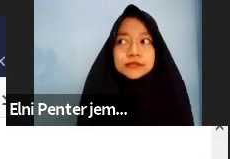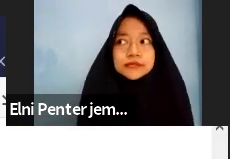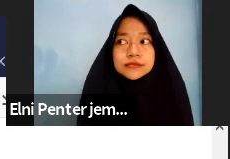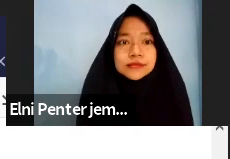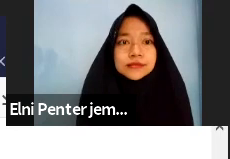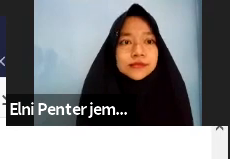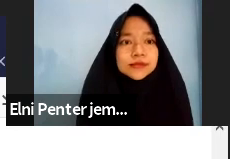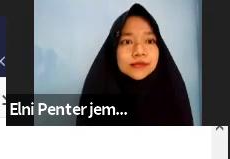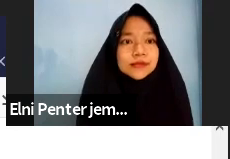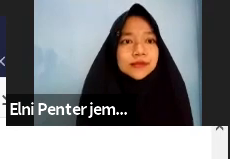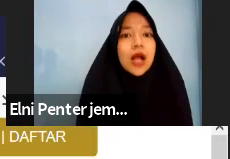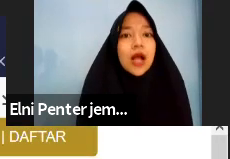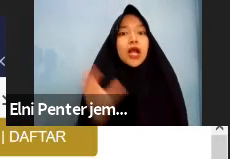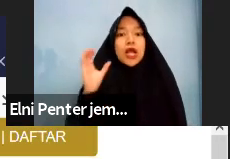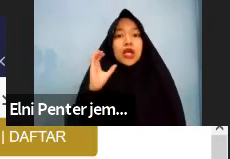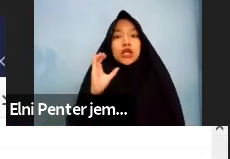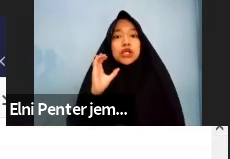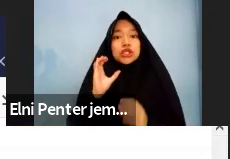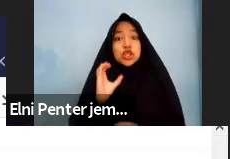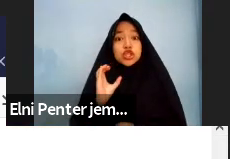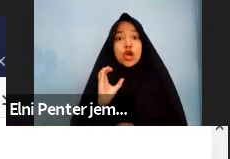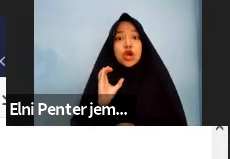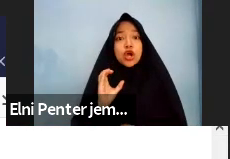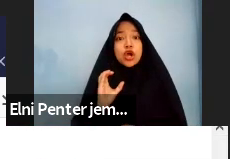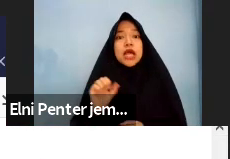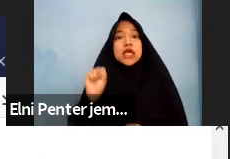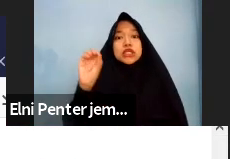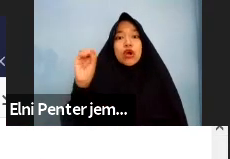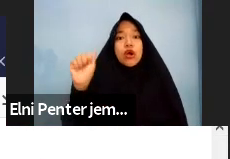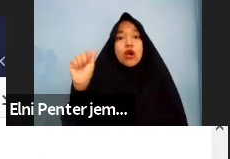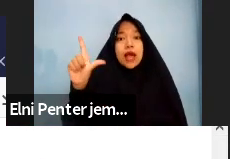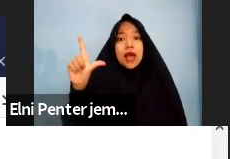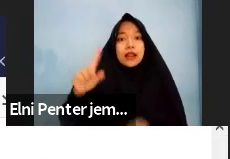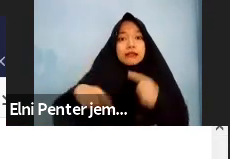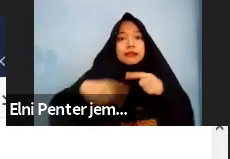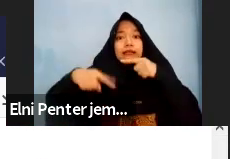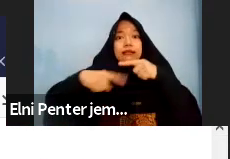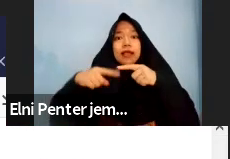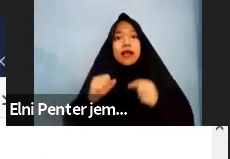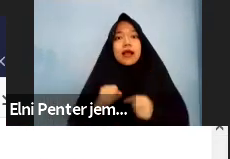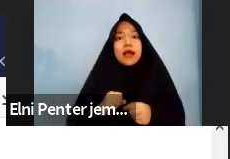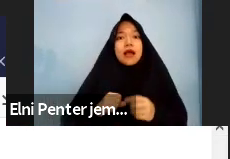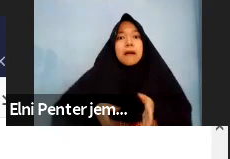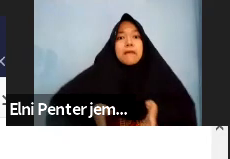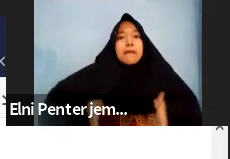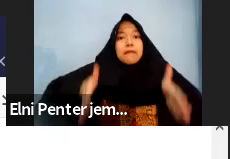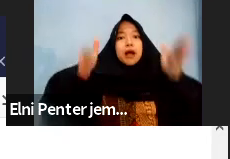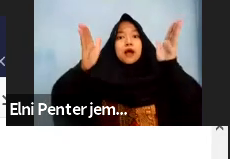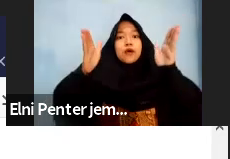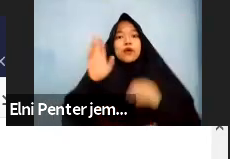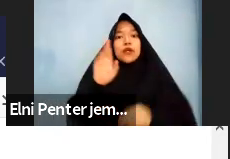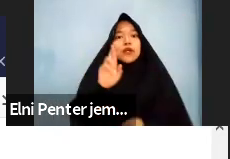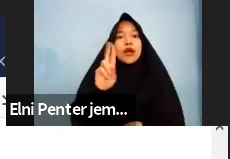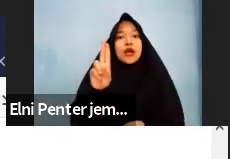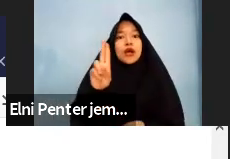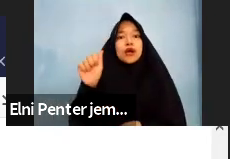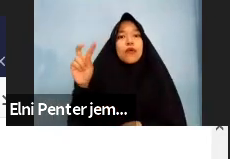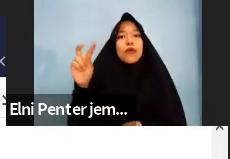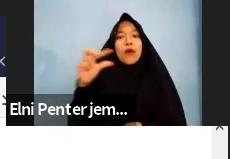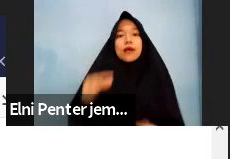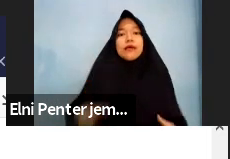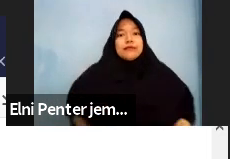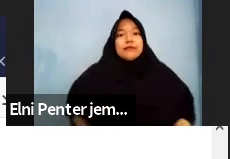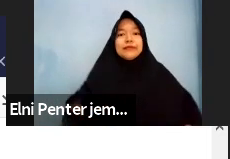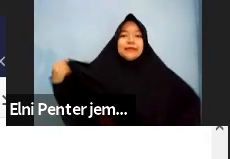bangun ruang nih Halo Halo entar ini ternyata